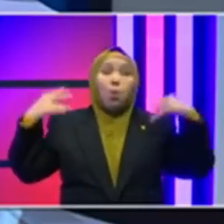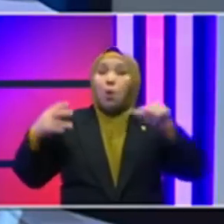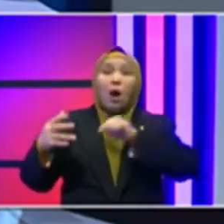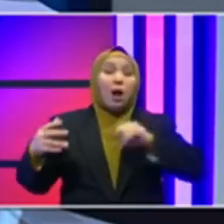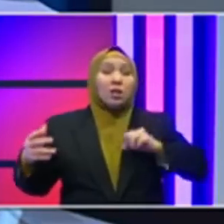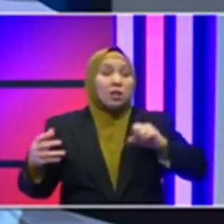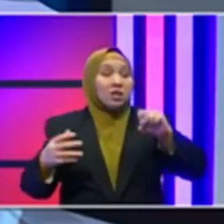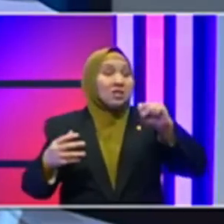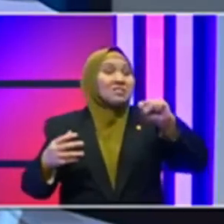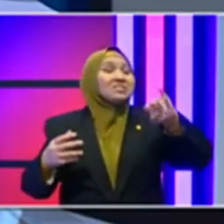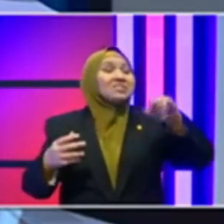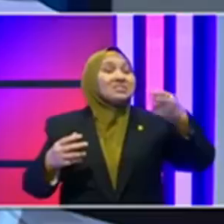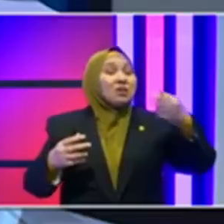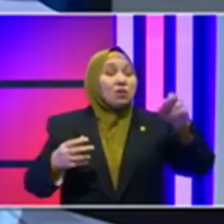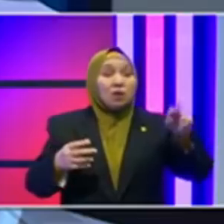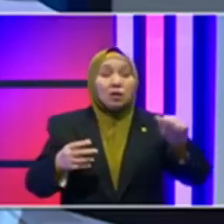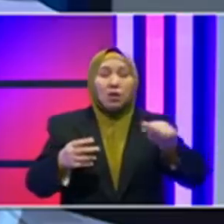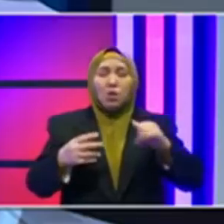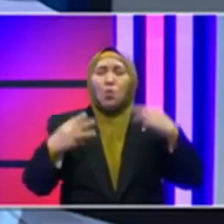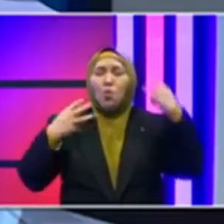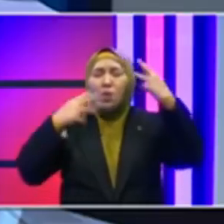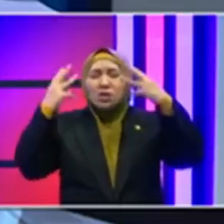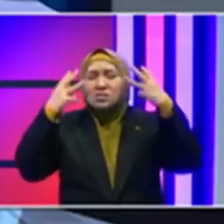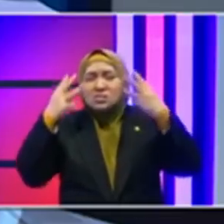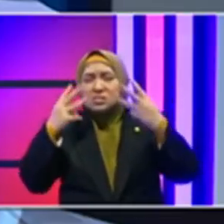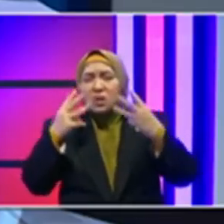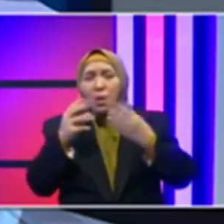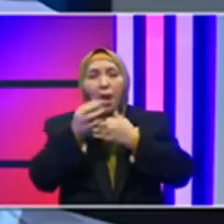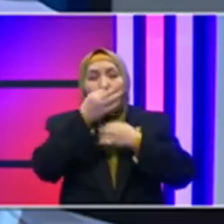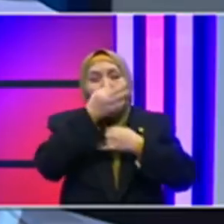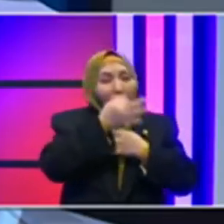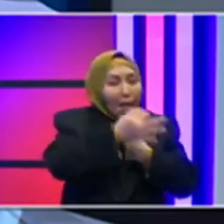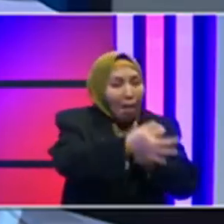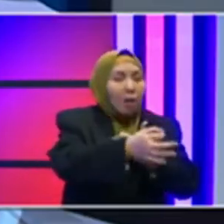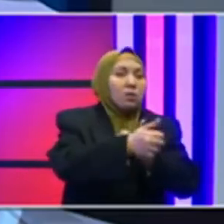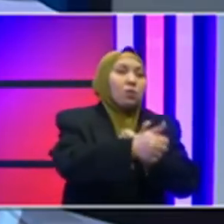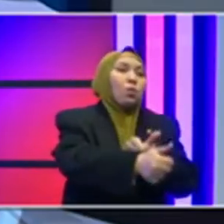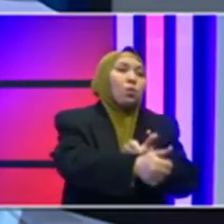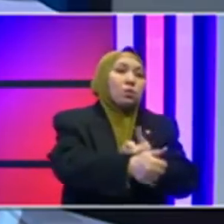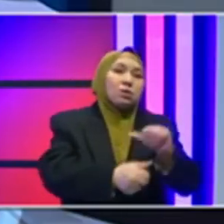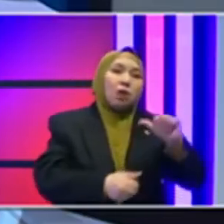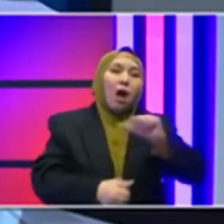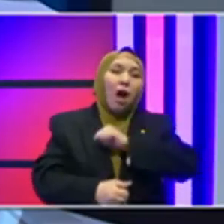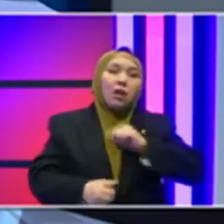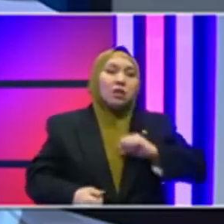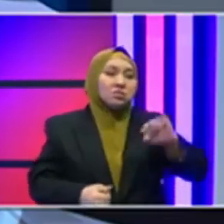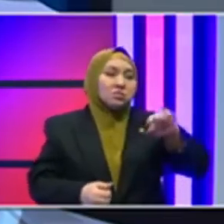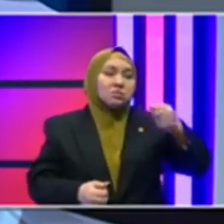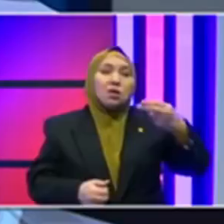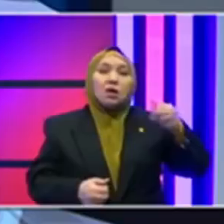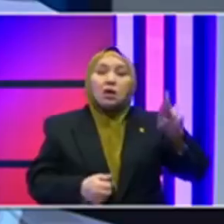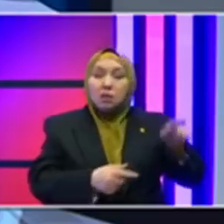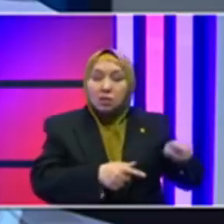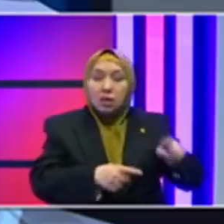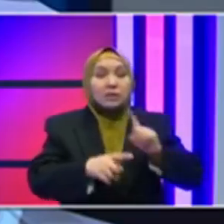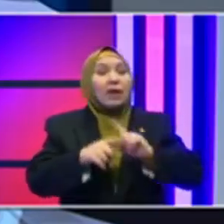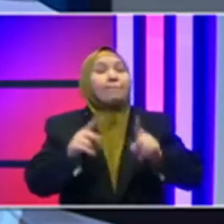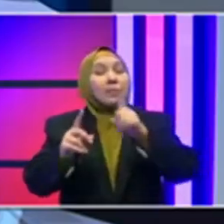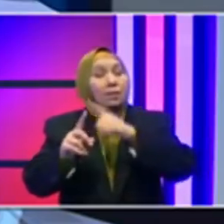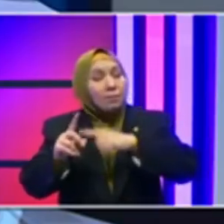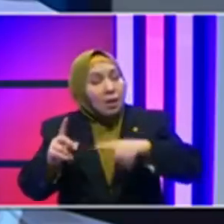sihir ini jadi khawatir mereka akan mengikut pula jejak ahli sihir tersebut tetapi apabila